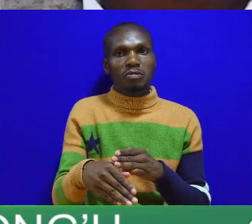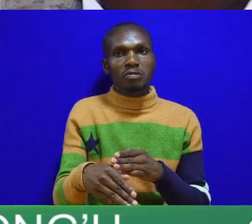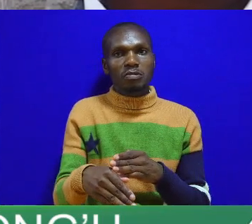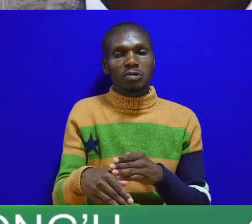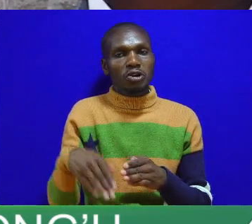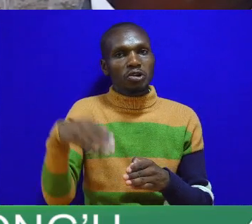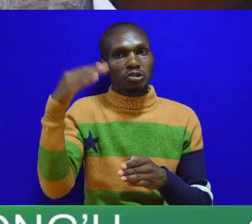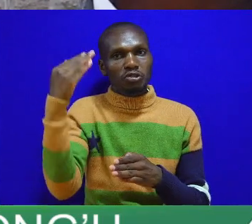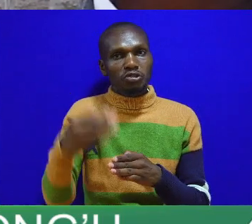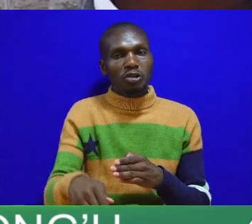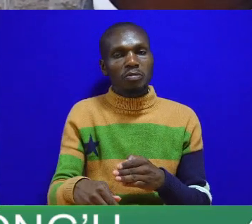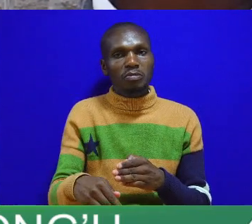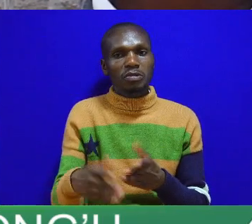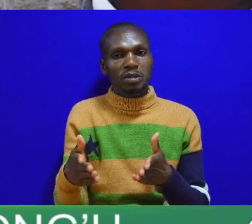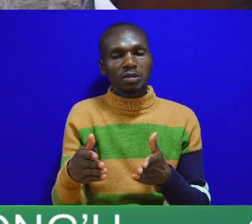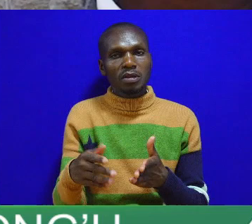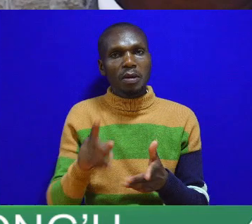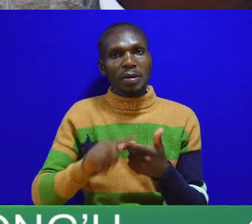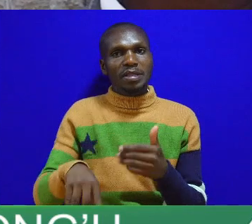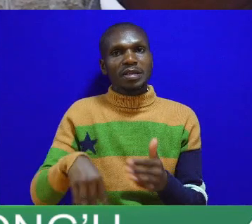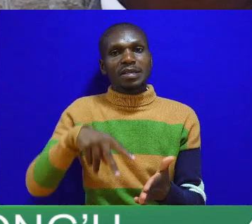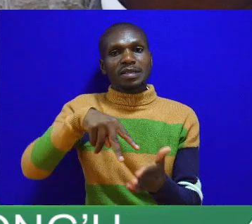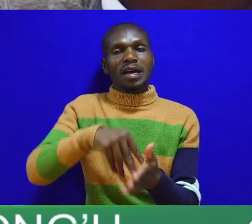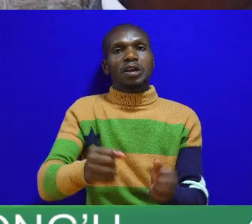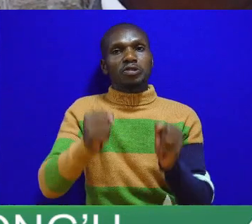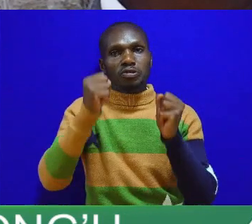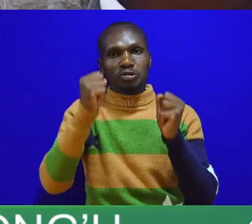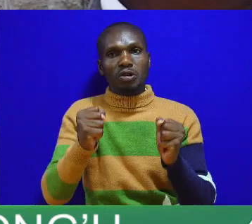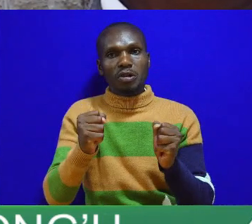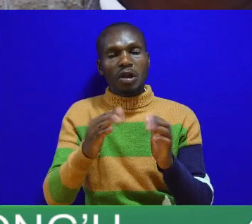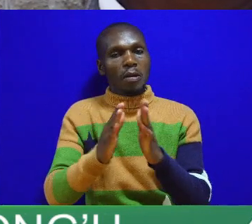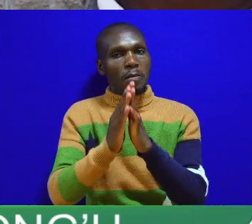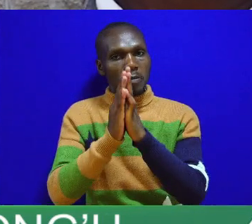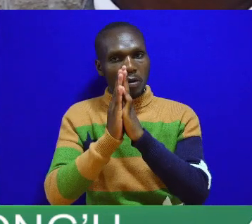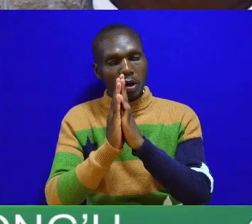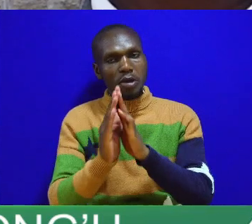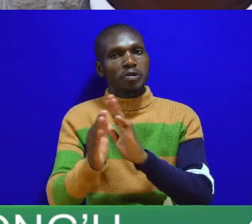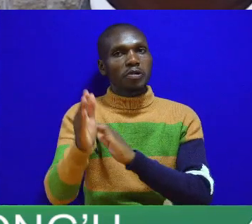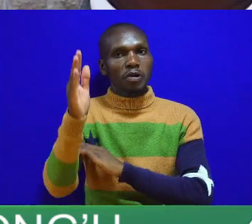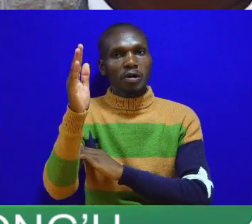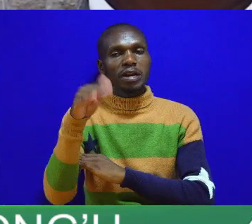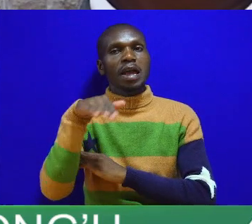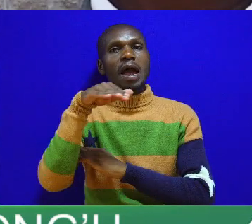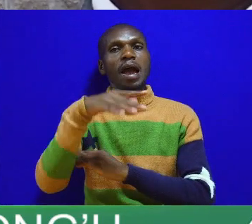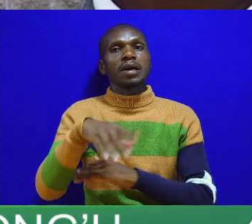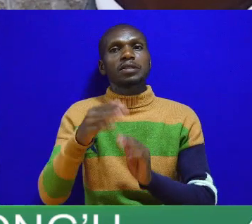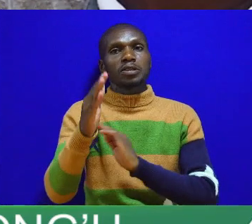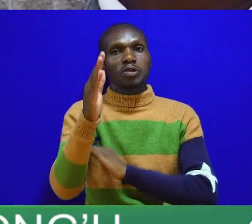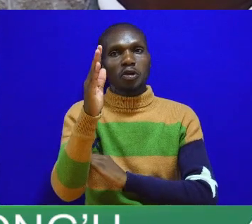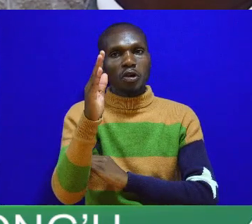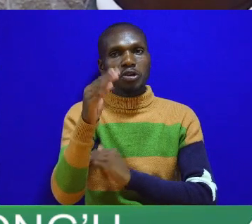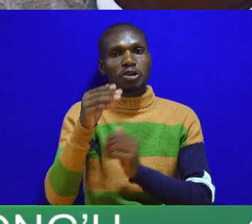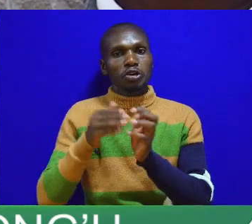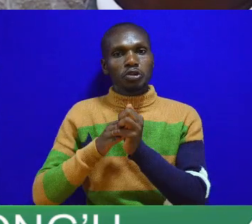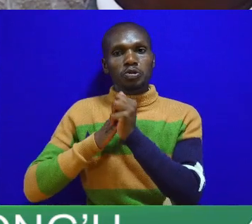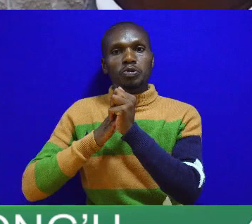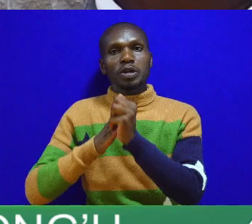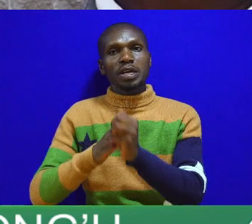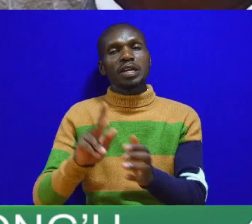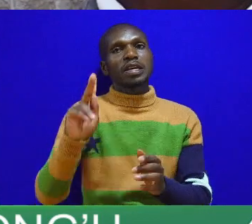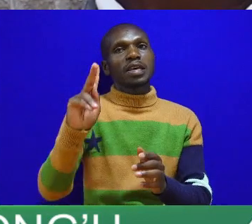Chitene, Nechibori, Monene, Chisaba, Monene, Yasai, Atangani, say, Ito, Karatua, Ikire,